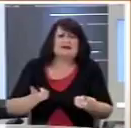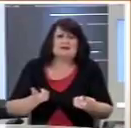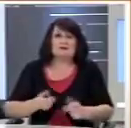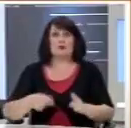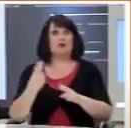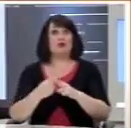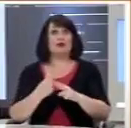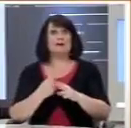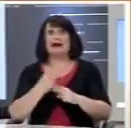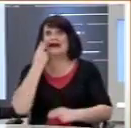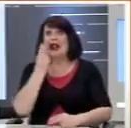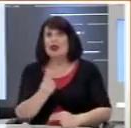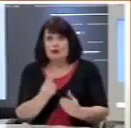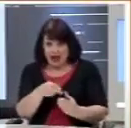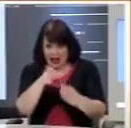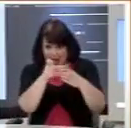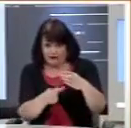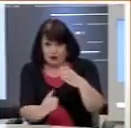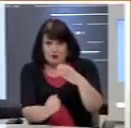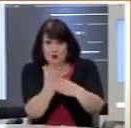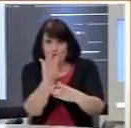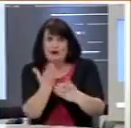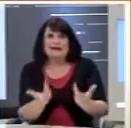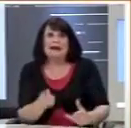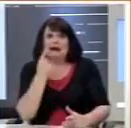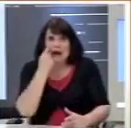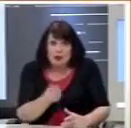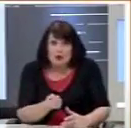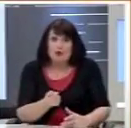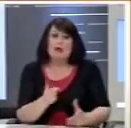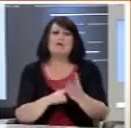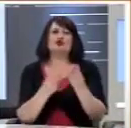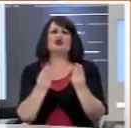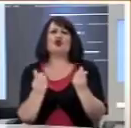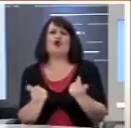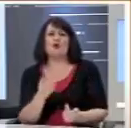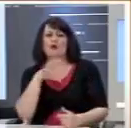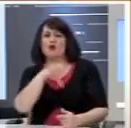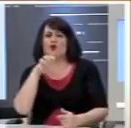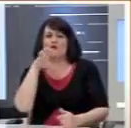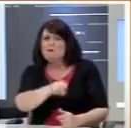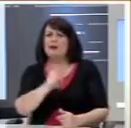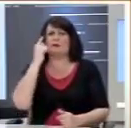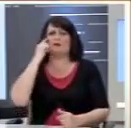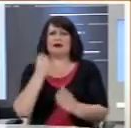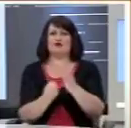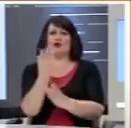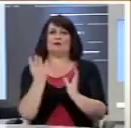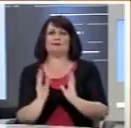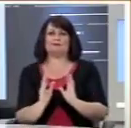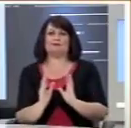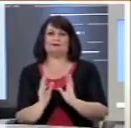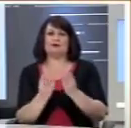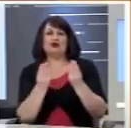σημασία να το δούμε τι είναι το καινούριο. Και πρέπει να έχουμε τους μηχανισμούς να το καταλάβουμε το καινούριο. Γιατί αν δεν έχουμε